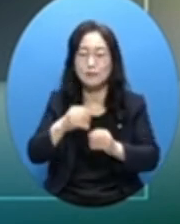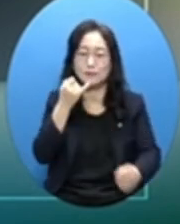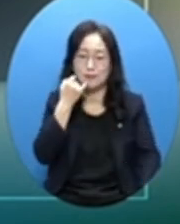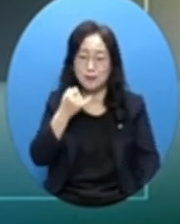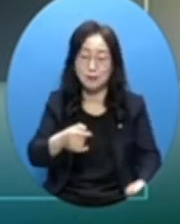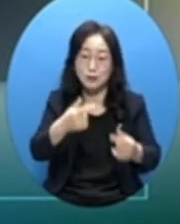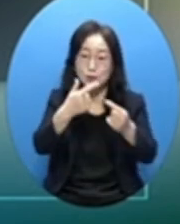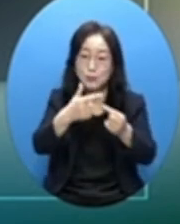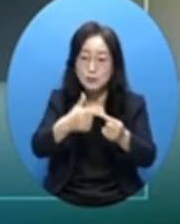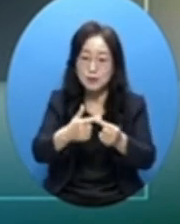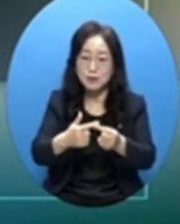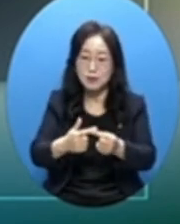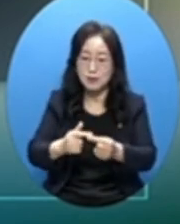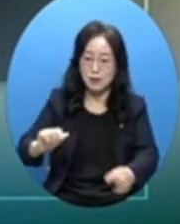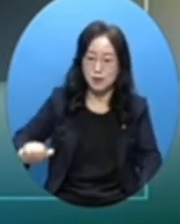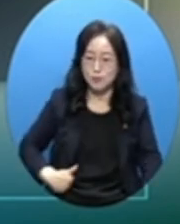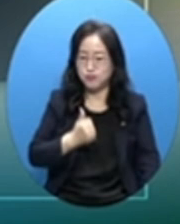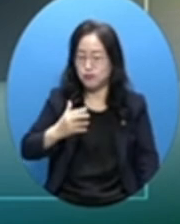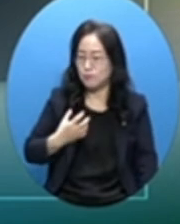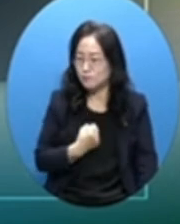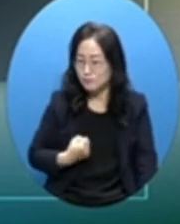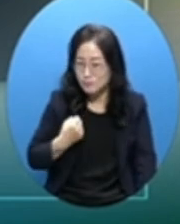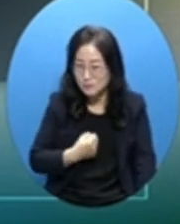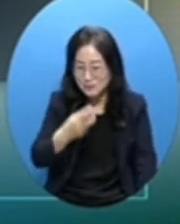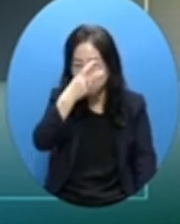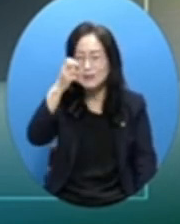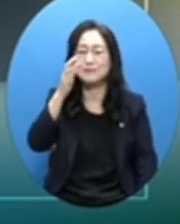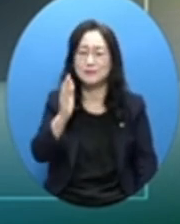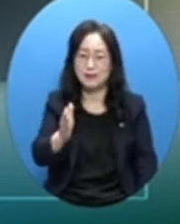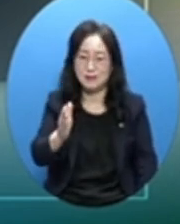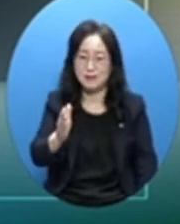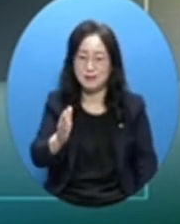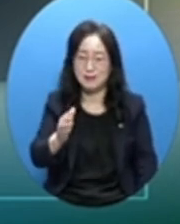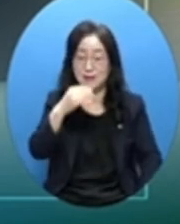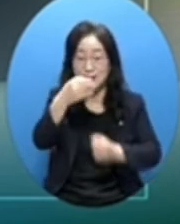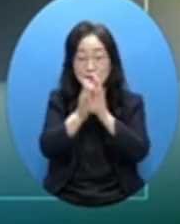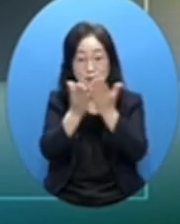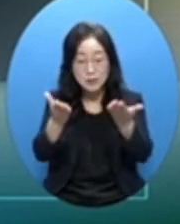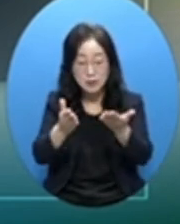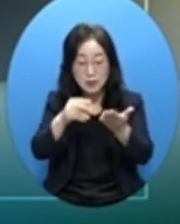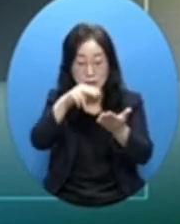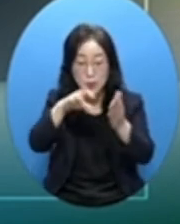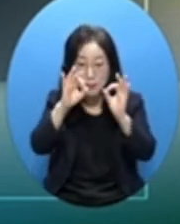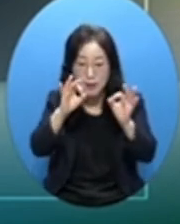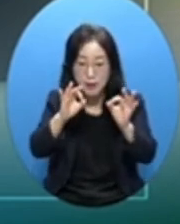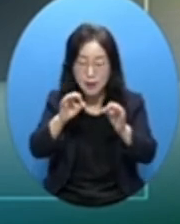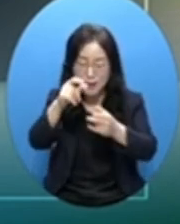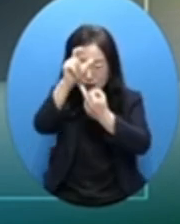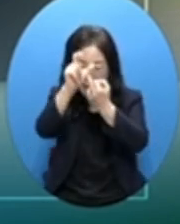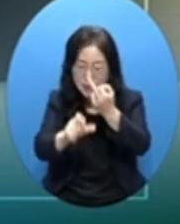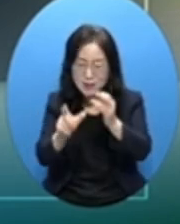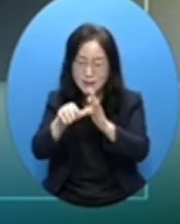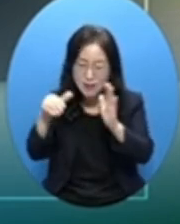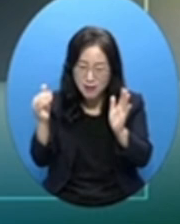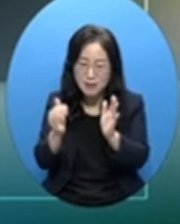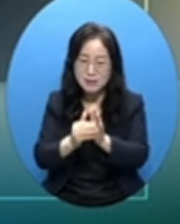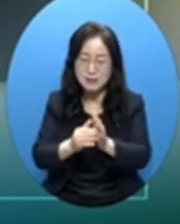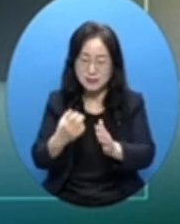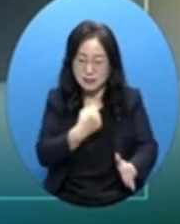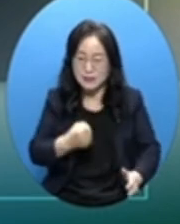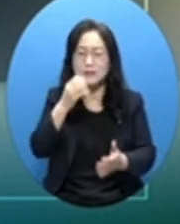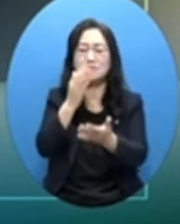품고 잠자리에 들지 말아라. 성경에 해가 지도록 분을 품지 말라고 그랬습니다. 가급적